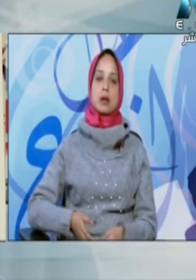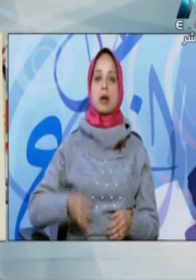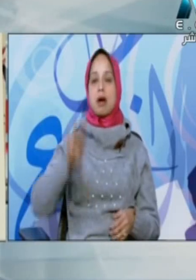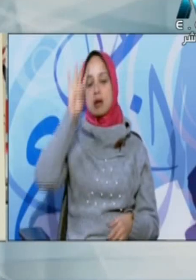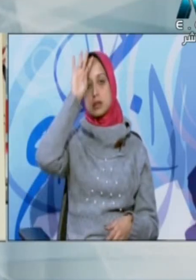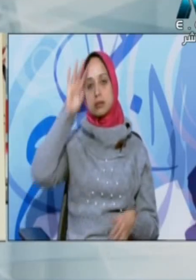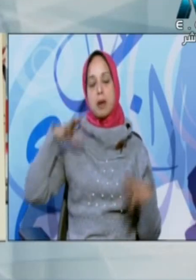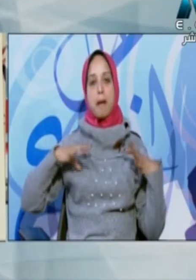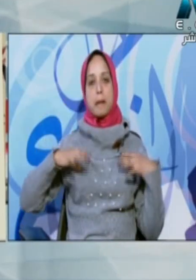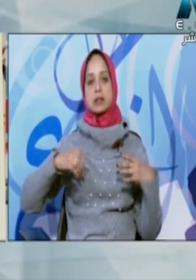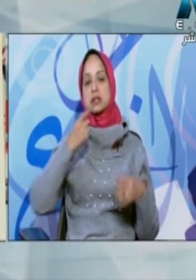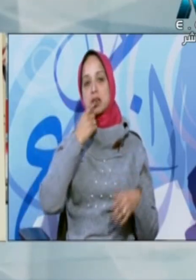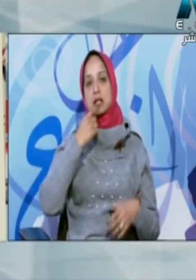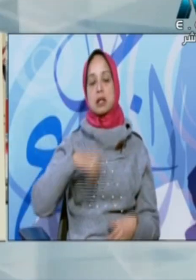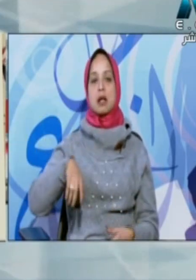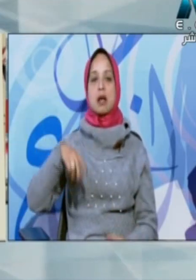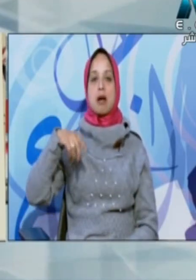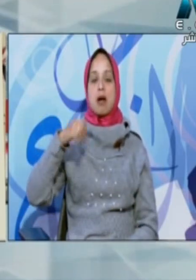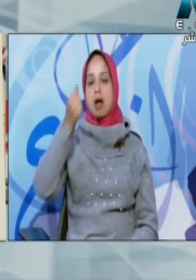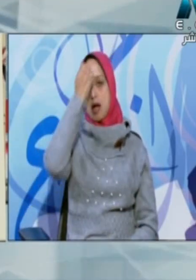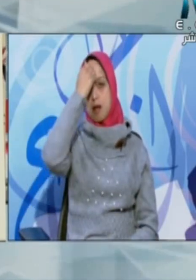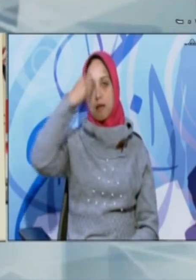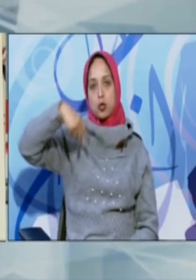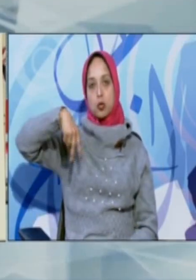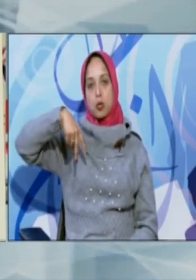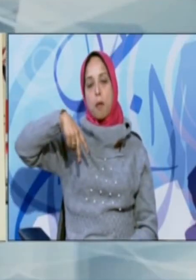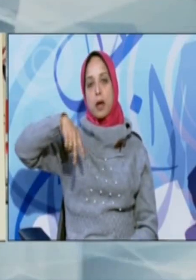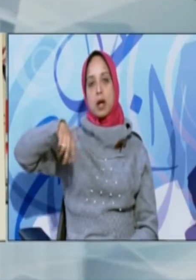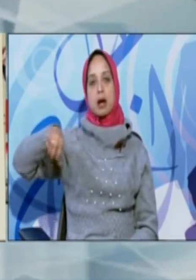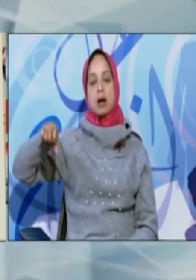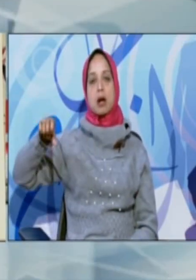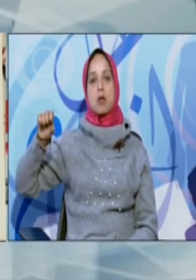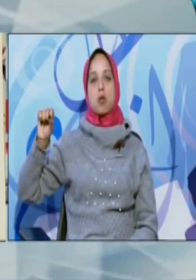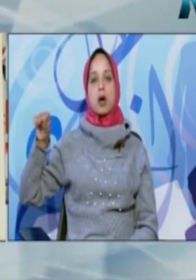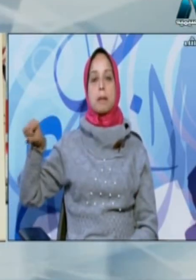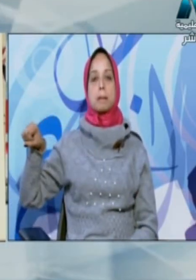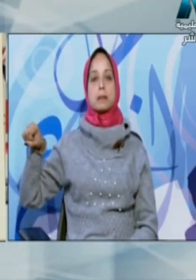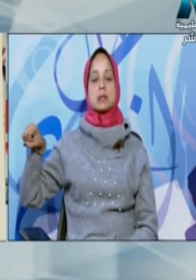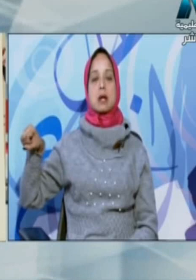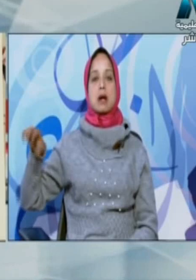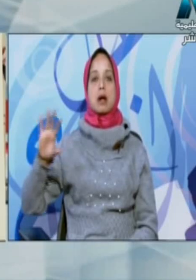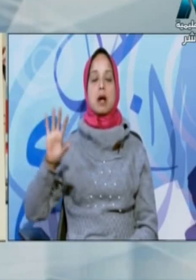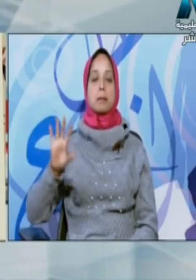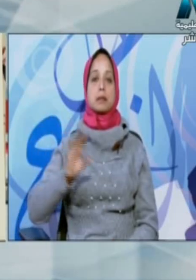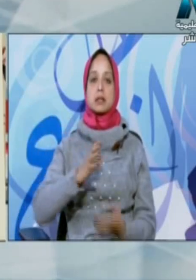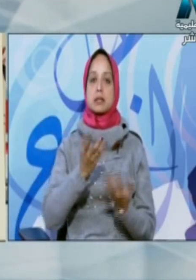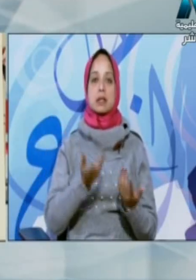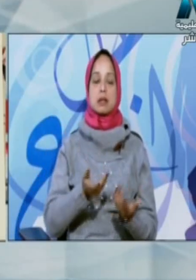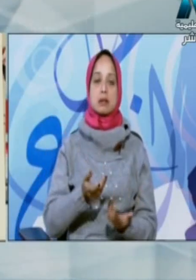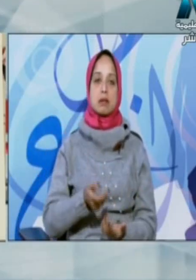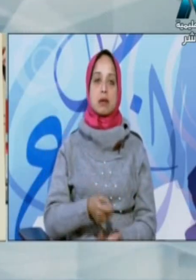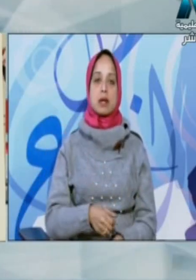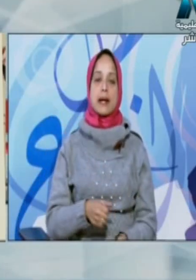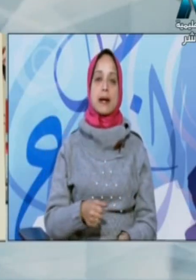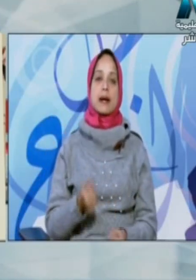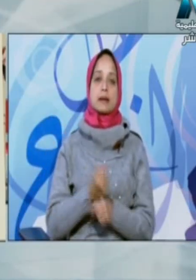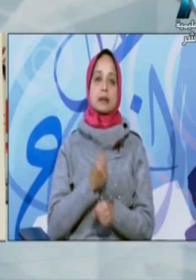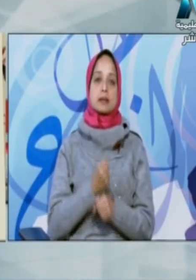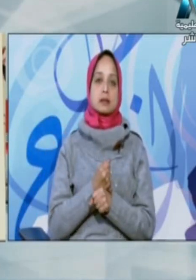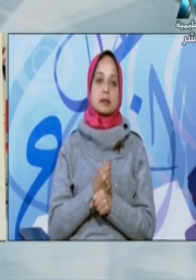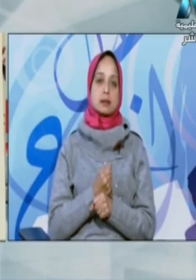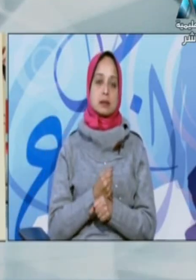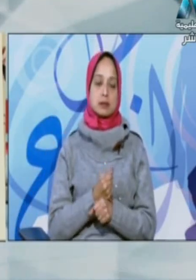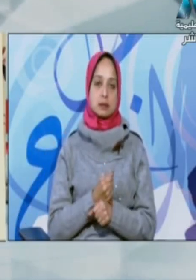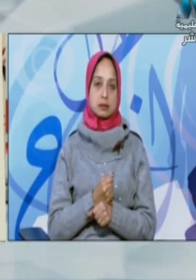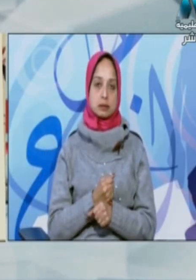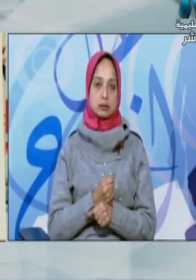1800 وكام؟ و5. شيل 5 هنا. لا، تولية محمد علي حكم مصر امتى؟ انا ما عرفتش. تبقى ده حدث.